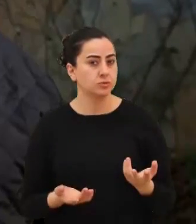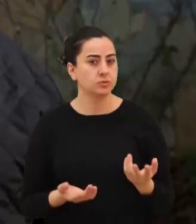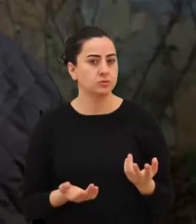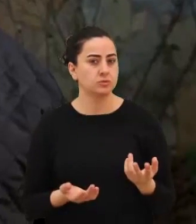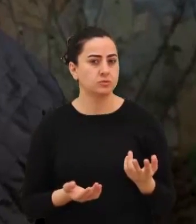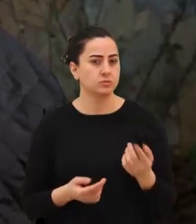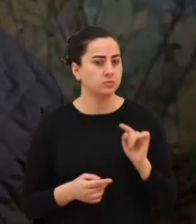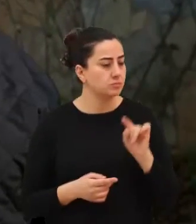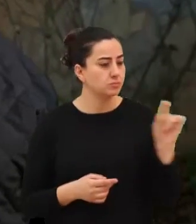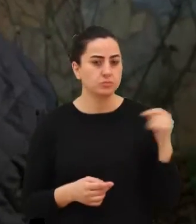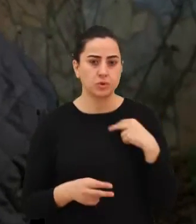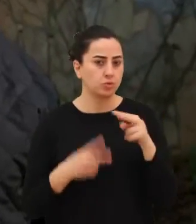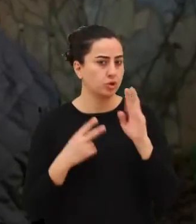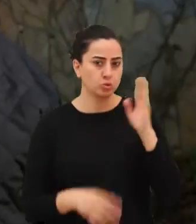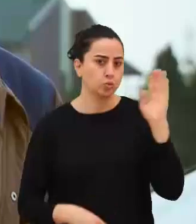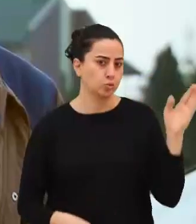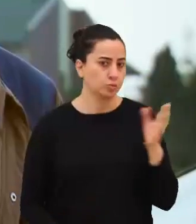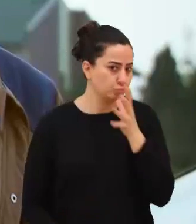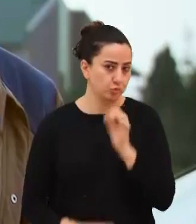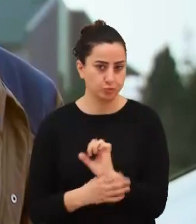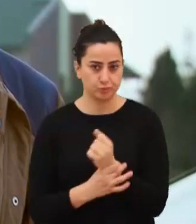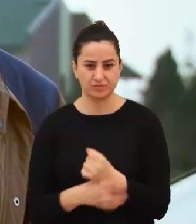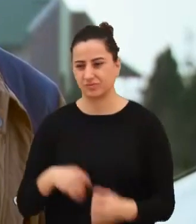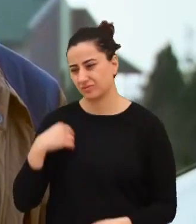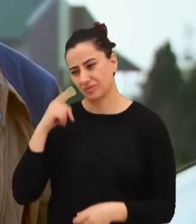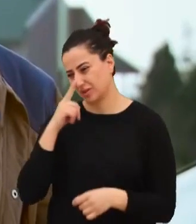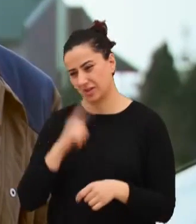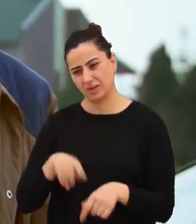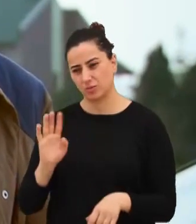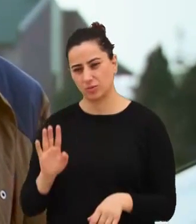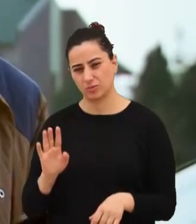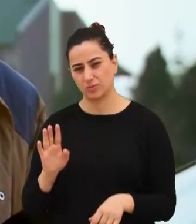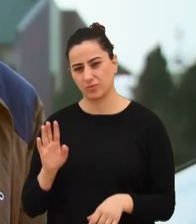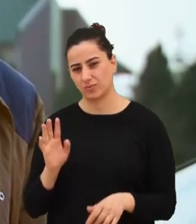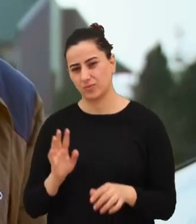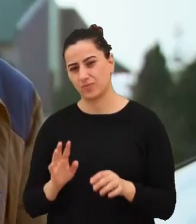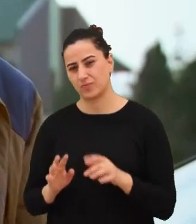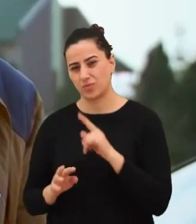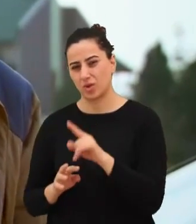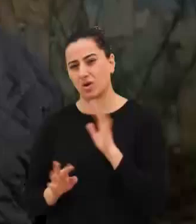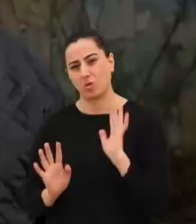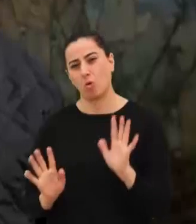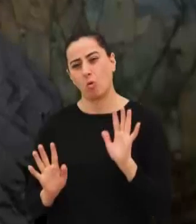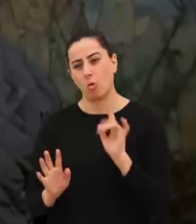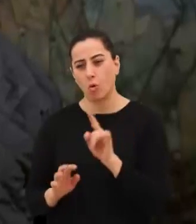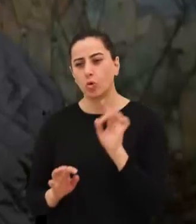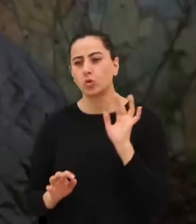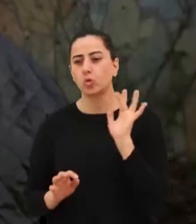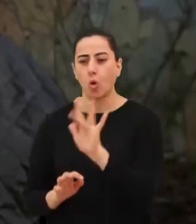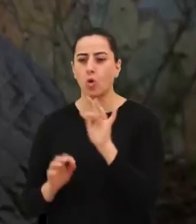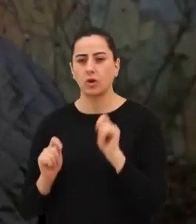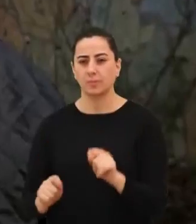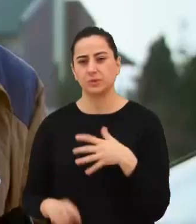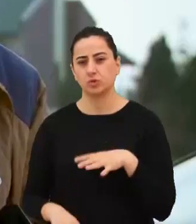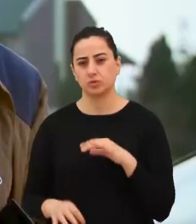suşici olur. Her yere gidiyoruz biz hemen hemen. İnanmıyorum sana Şükrü. Gol pozisyonunu buldun, muhakkak o golü atacaksın değil